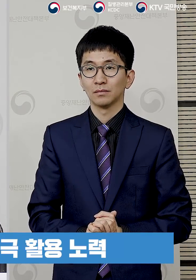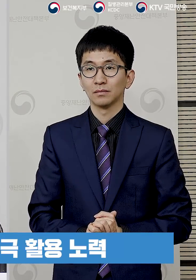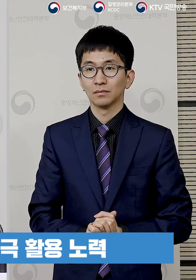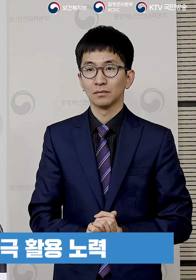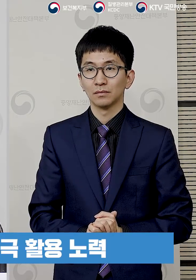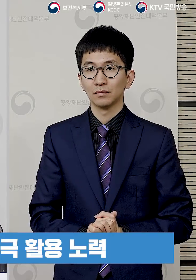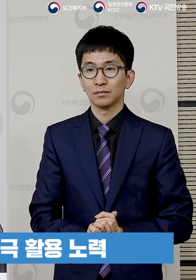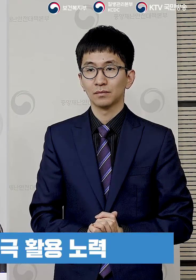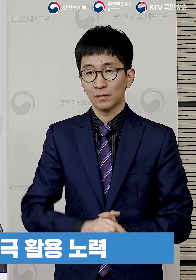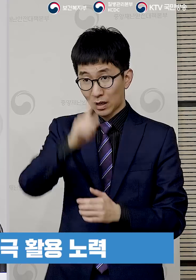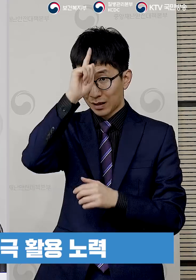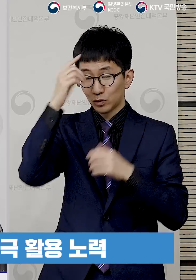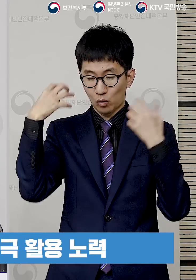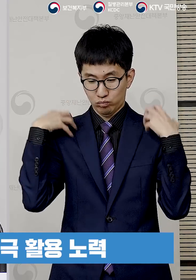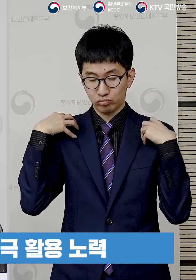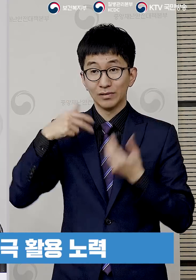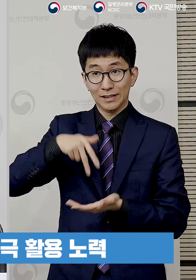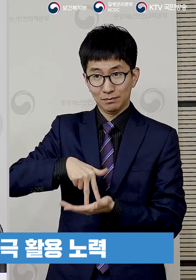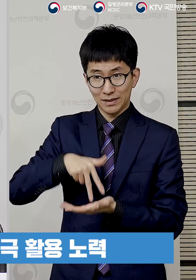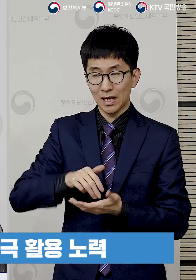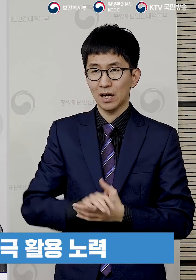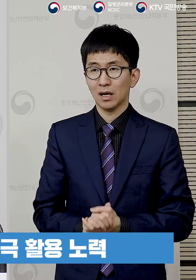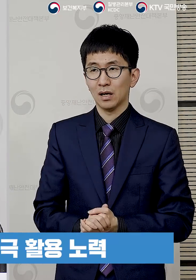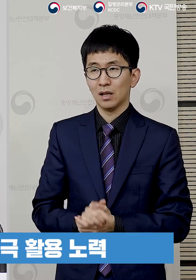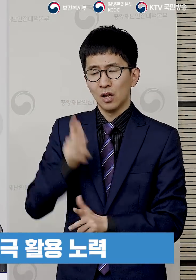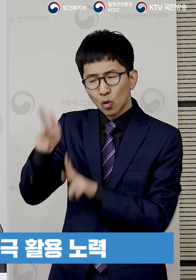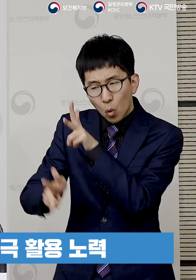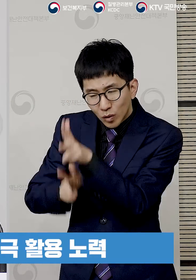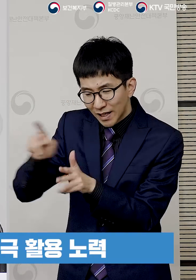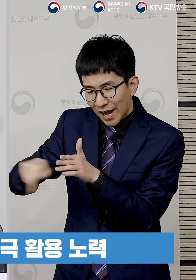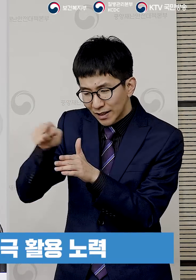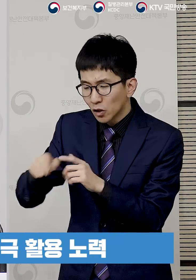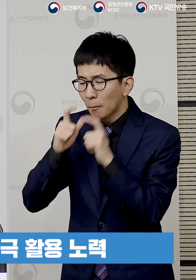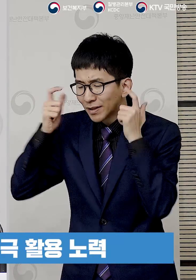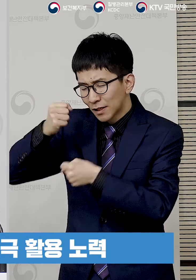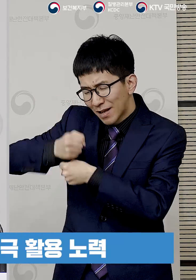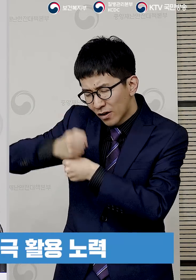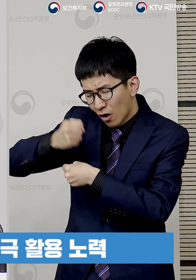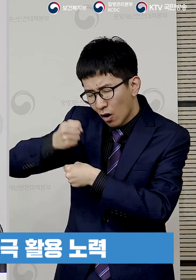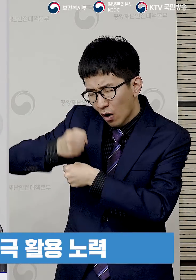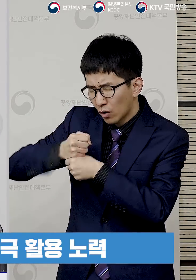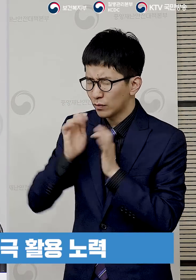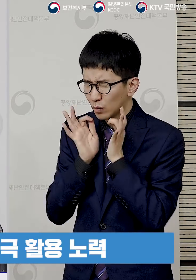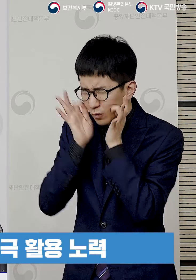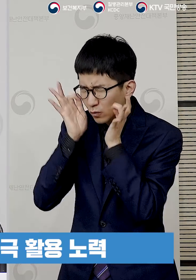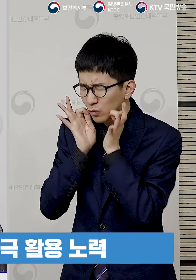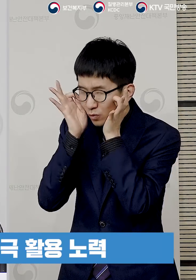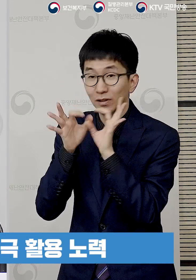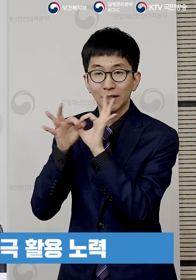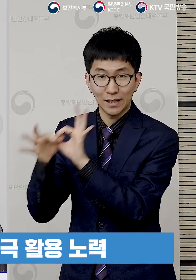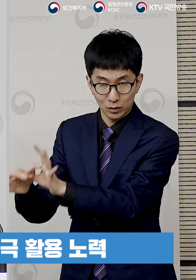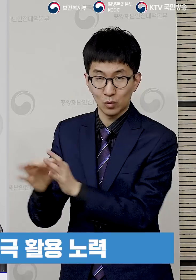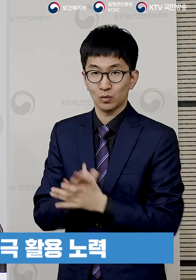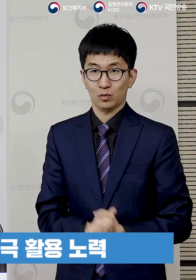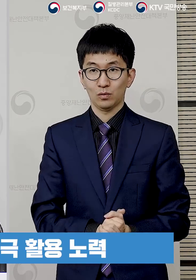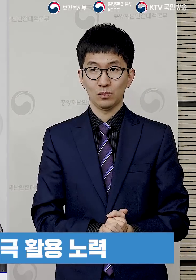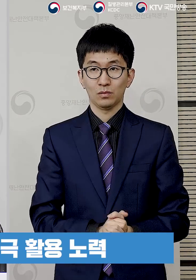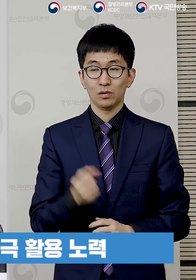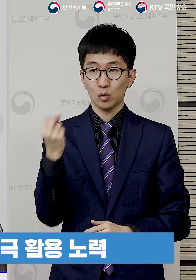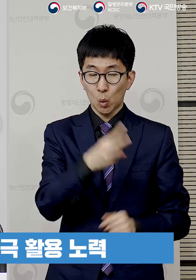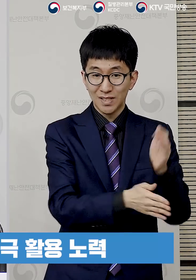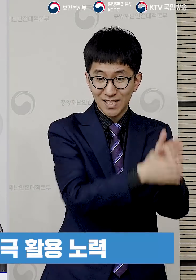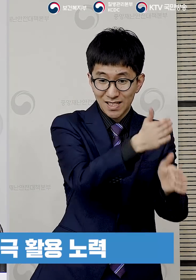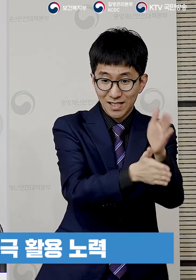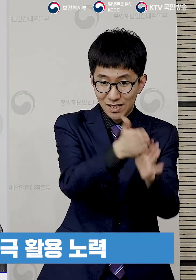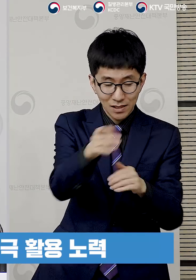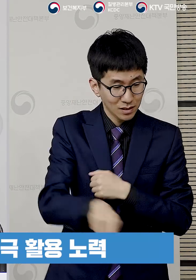여러 가지 정부로서도 일단 생산량을 늘리기 위해서도 노력을 하고, 일부 지자체의 경우에는 주말에